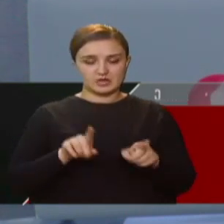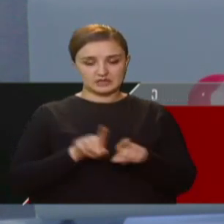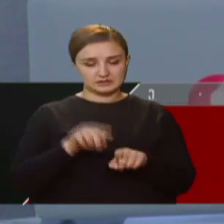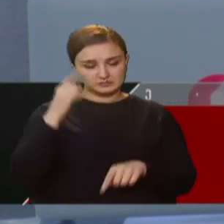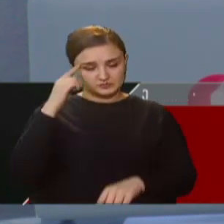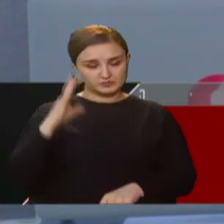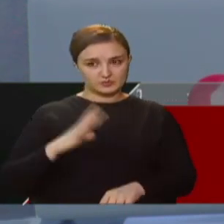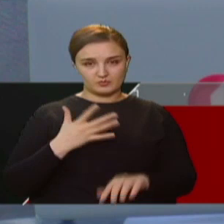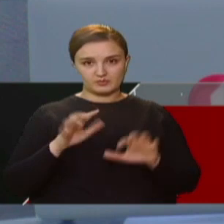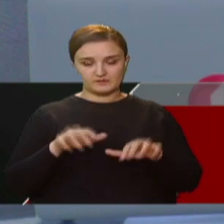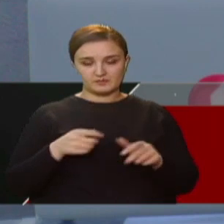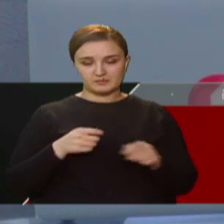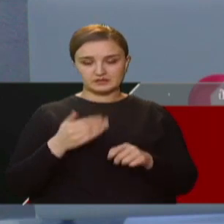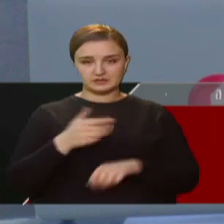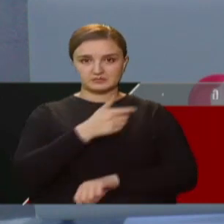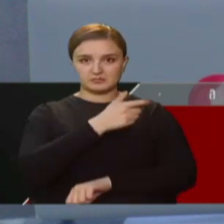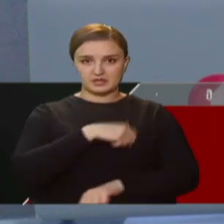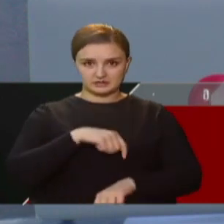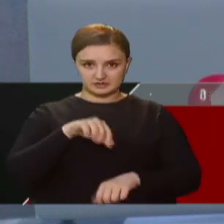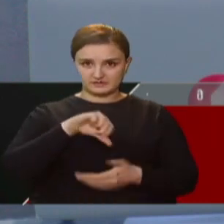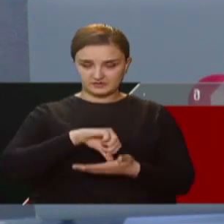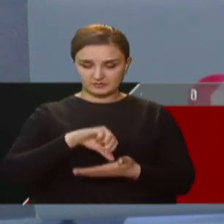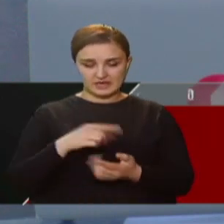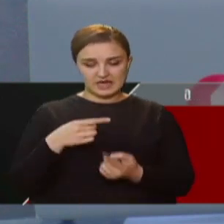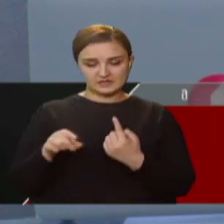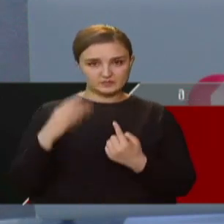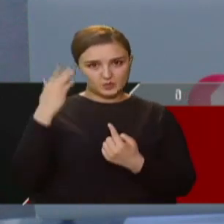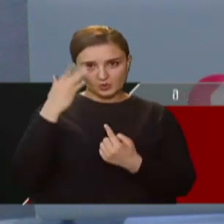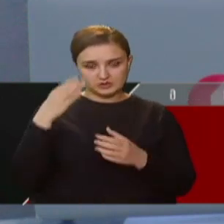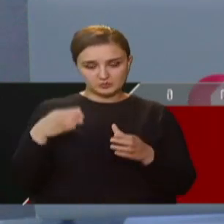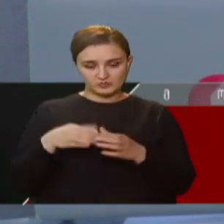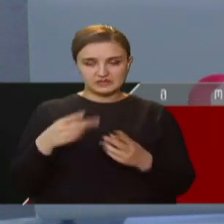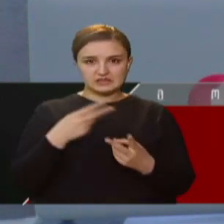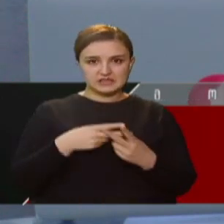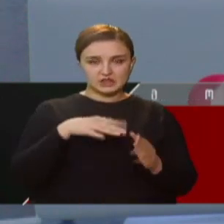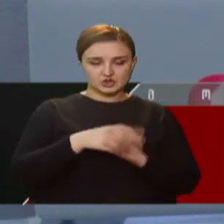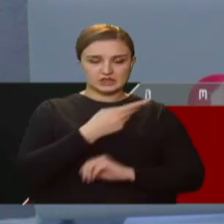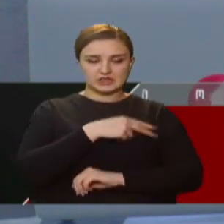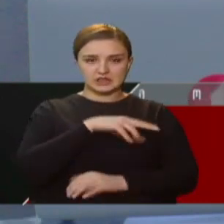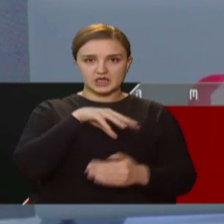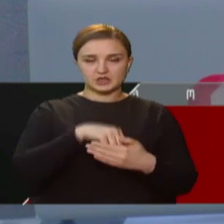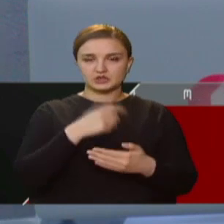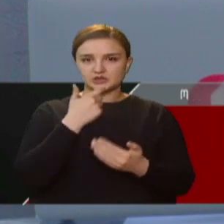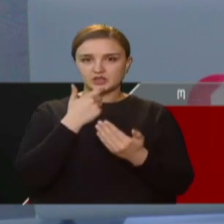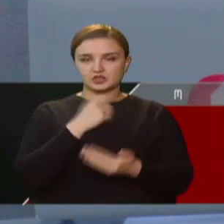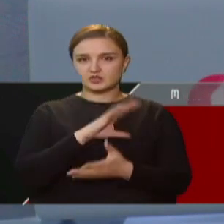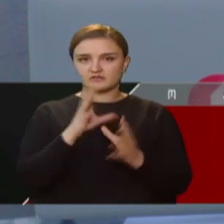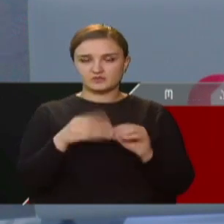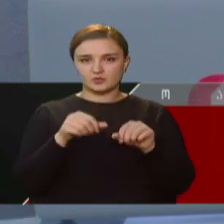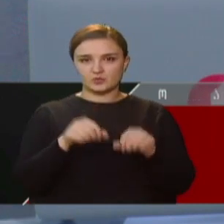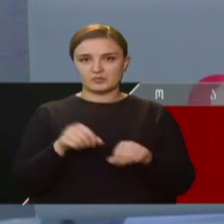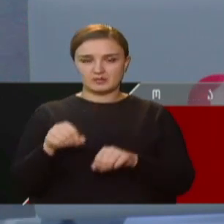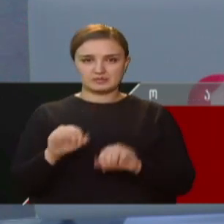fikroben eks-prezidentis partiis tsevrebits gasqvaobit martveli gundiskan, romelits tsikheshits da klinikashits Mikhail Saakashvilis qvela uflebas